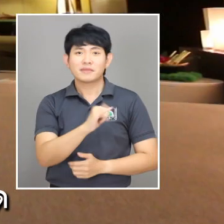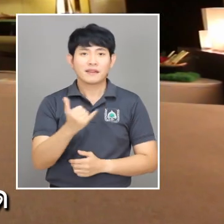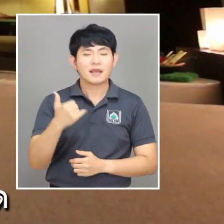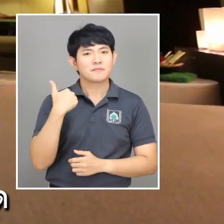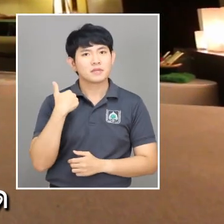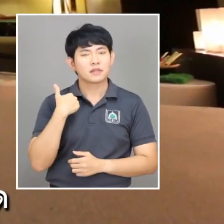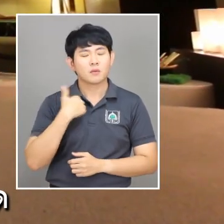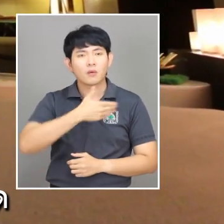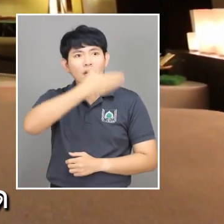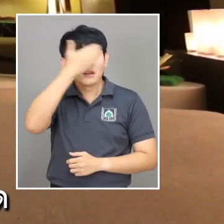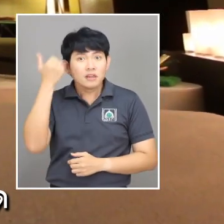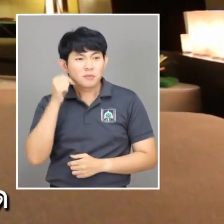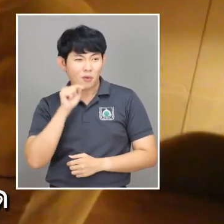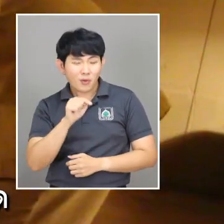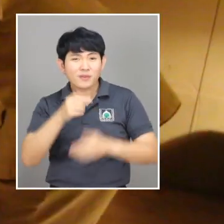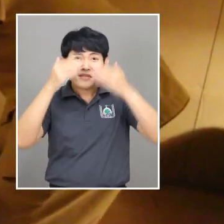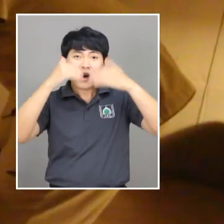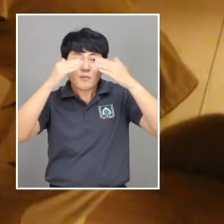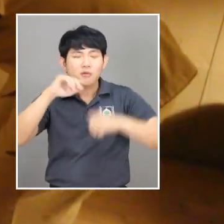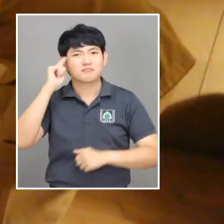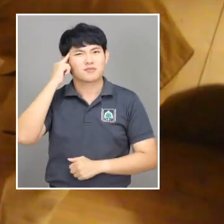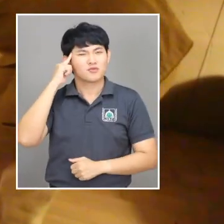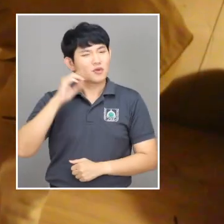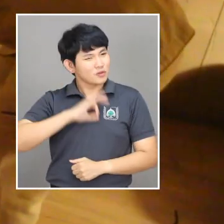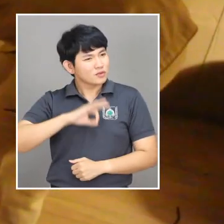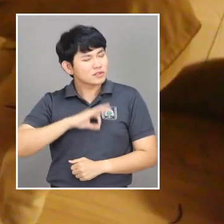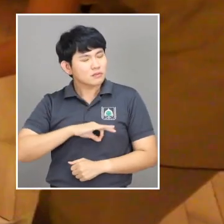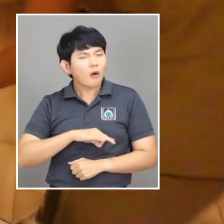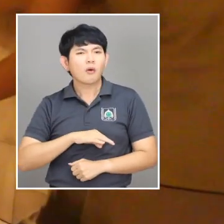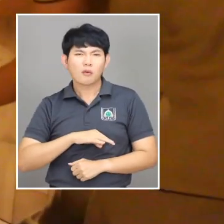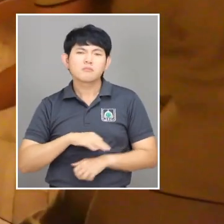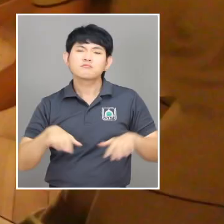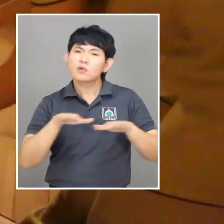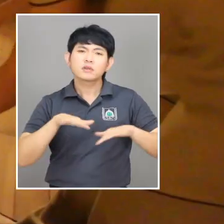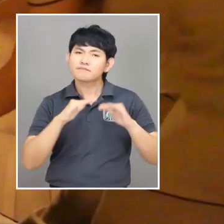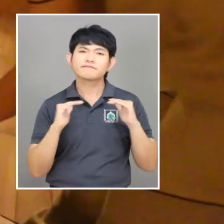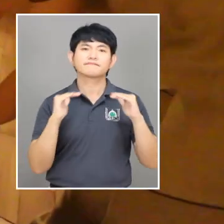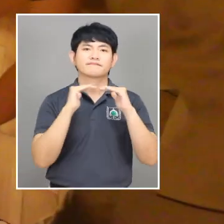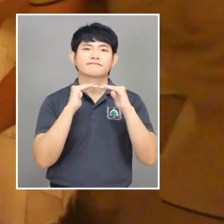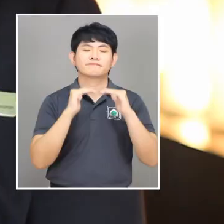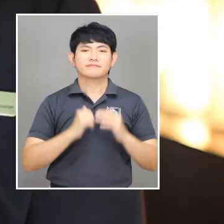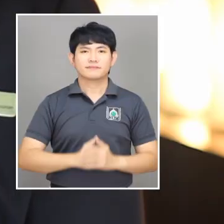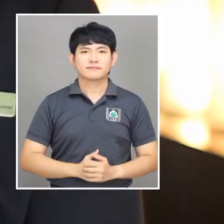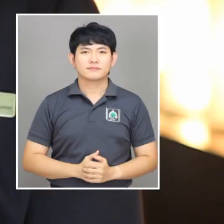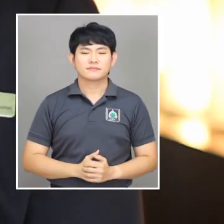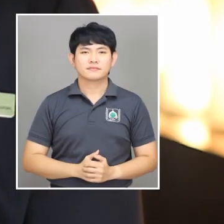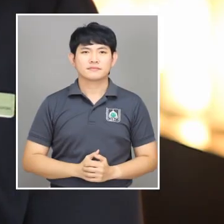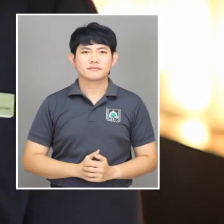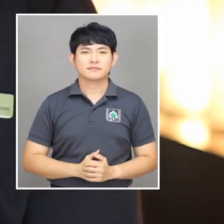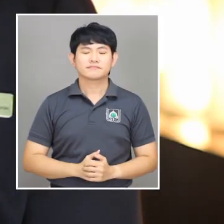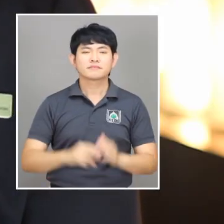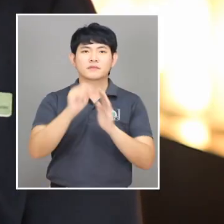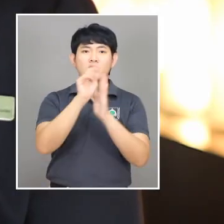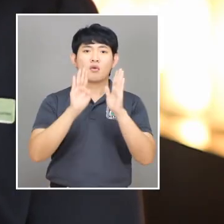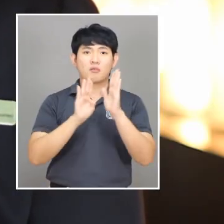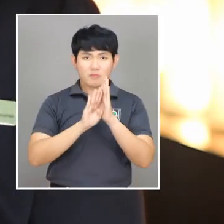แทบจะลืมไปเลยอะค่ะว่าพี่เขาเป็นคนตาบอดรู้สึกเหมือนพี่เขาเป็นคนปกติทั่วไปเลยค่ะ นโยบายที่เร